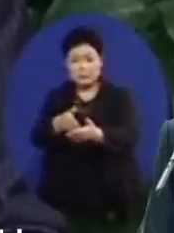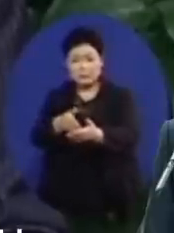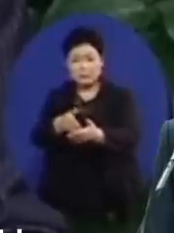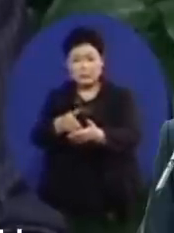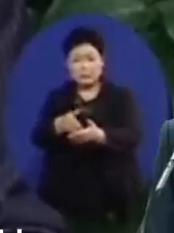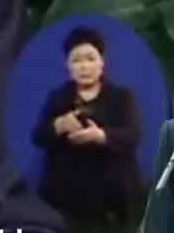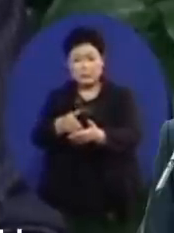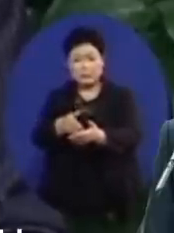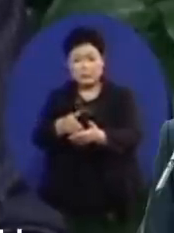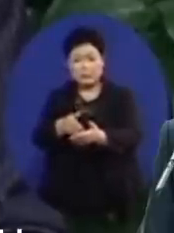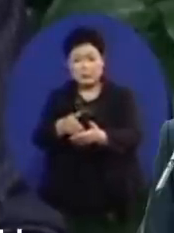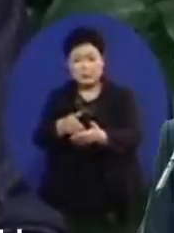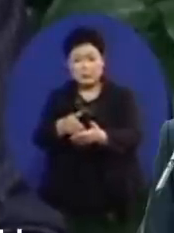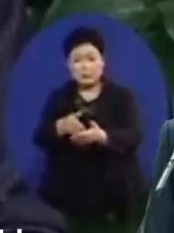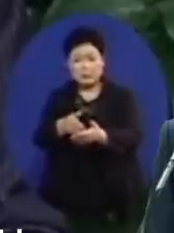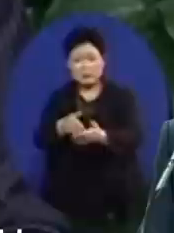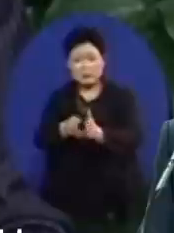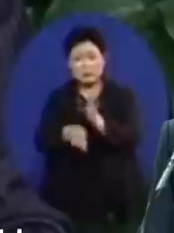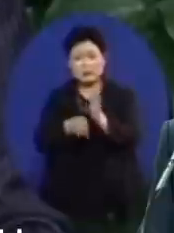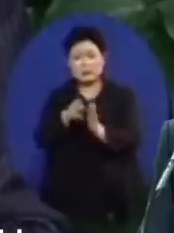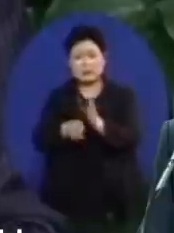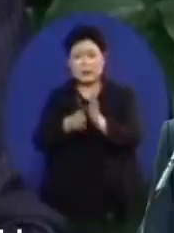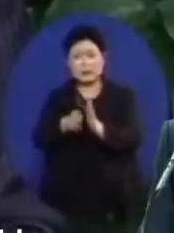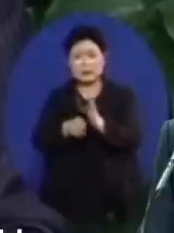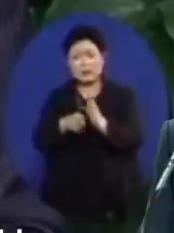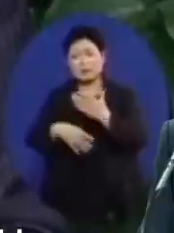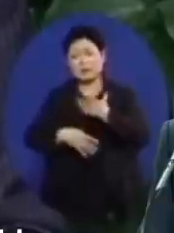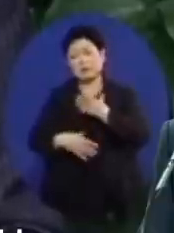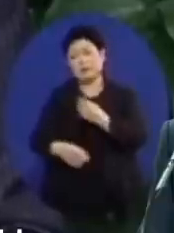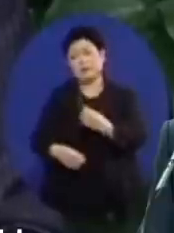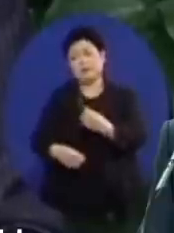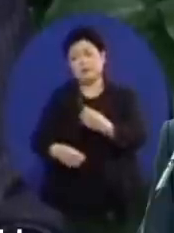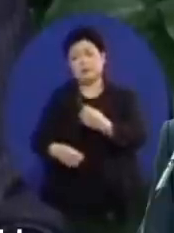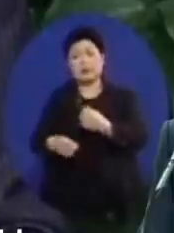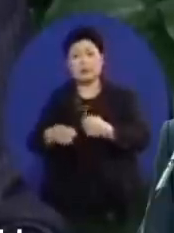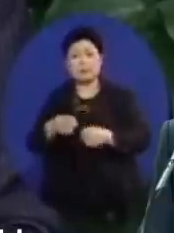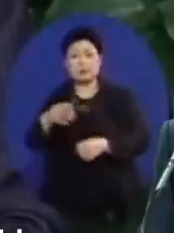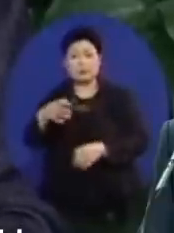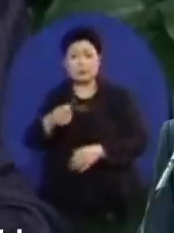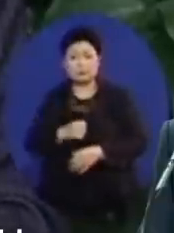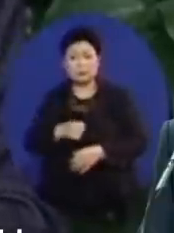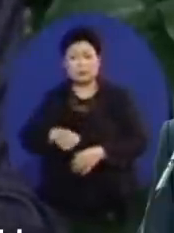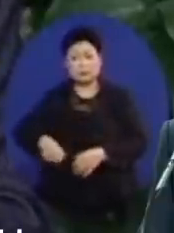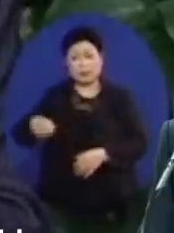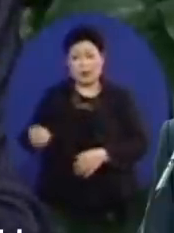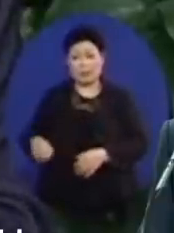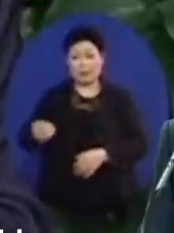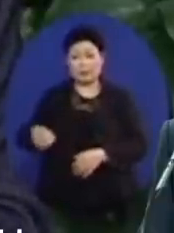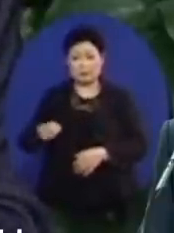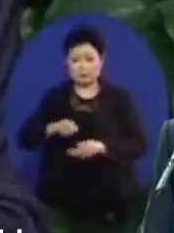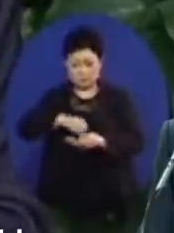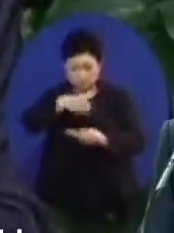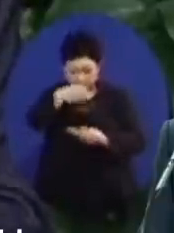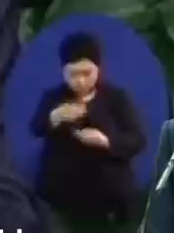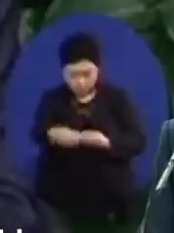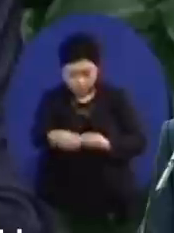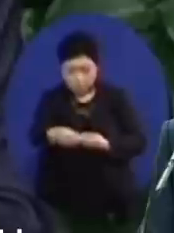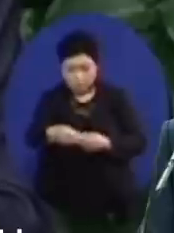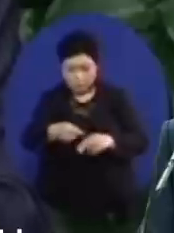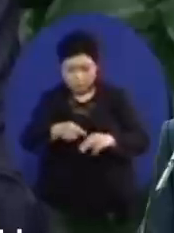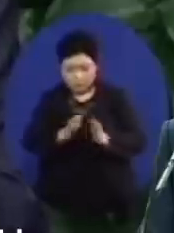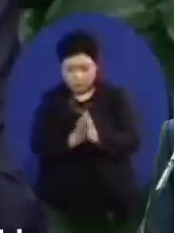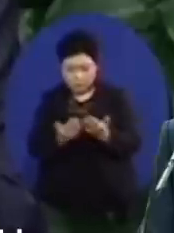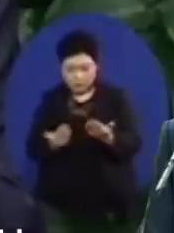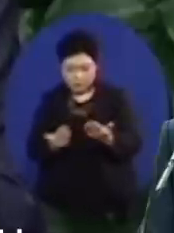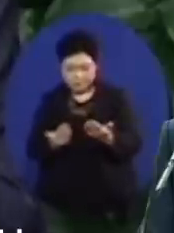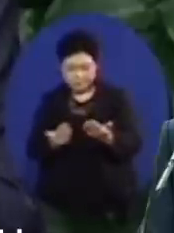제33가까지 기차가 오니까 나는 안심을 하고 내 가방을 열어가지고 무릎을 얹고 책을